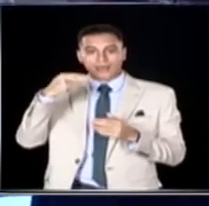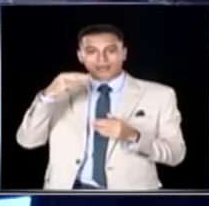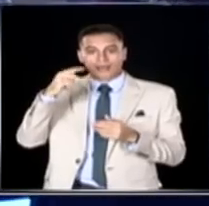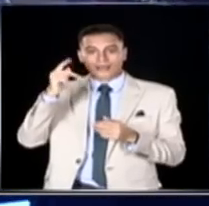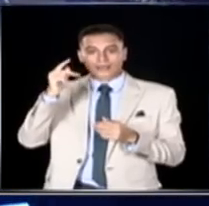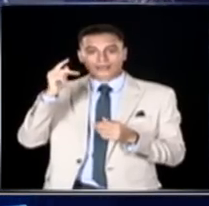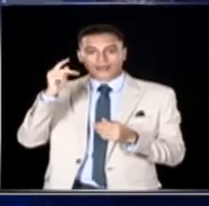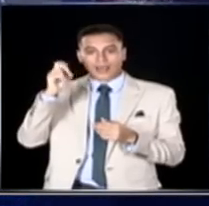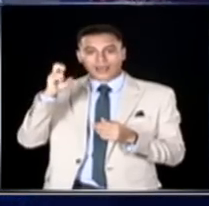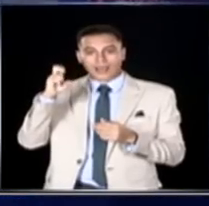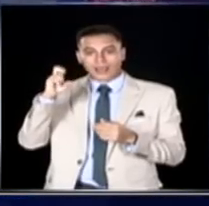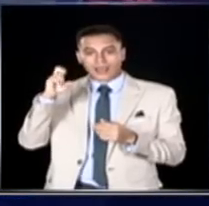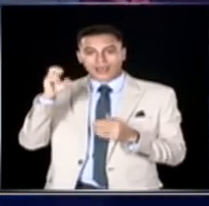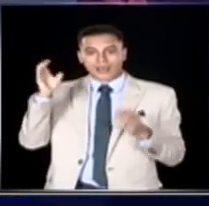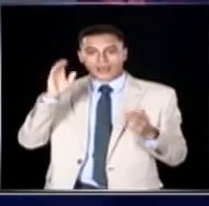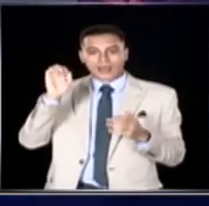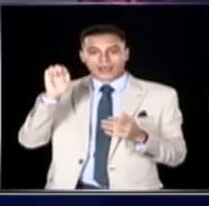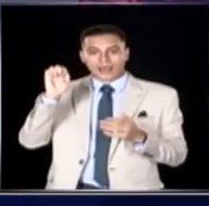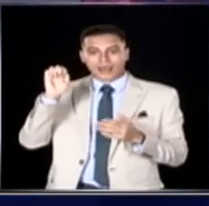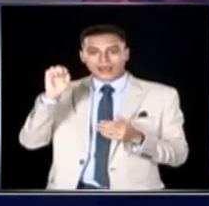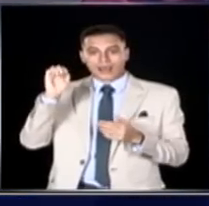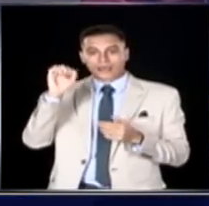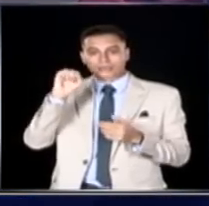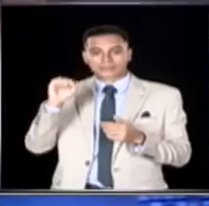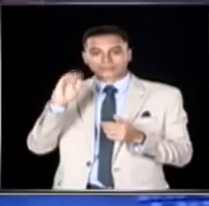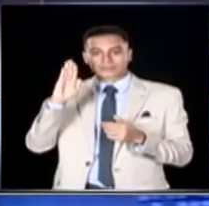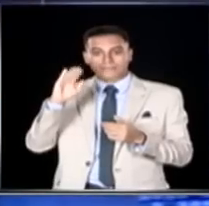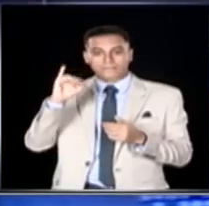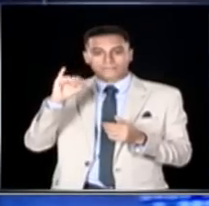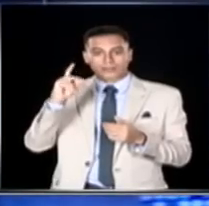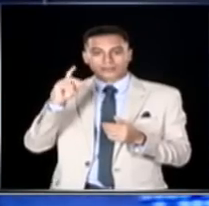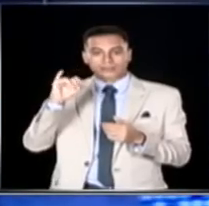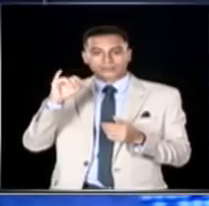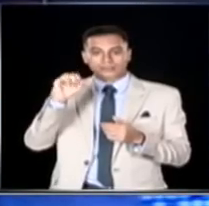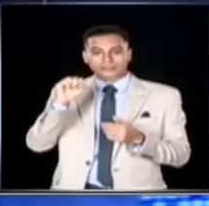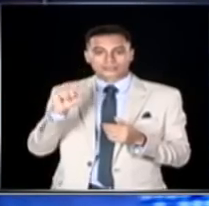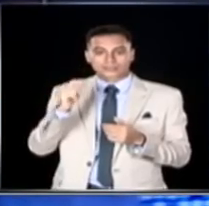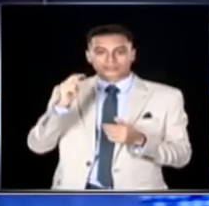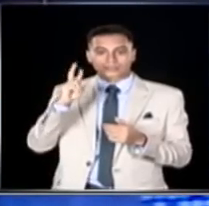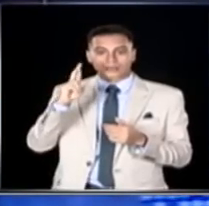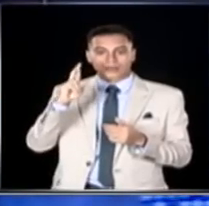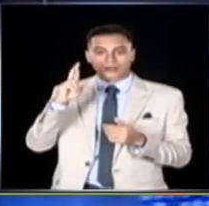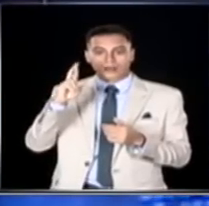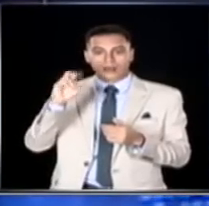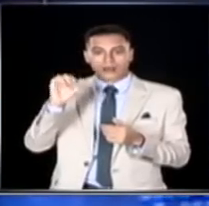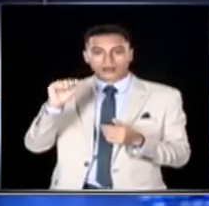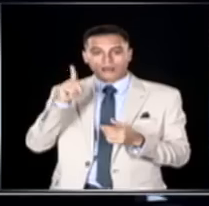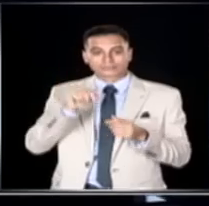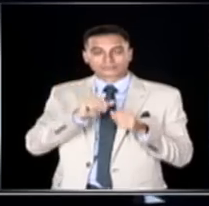12 1936 دع الزنبقة